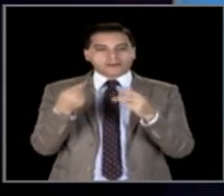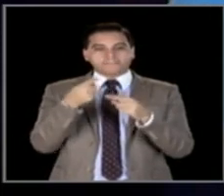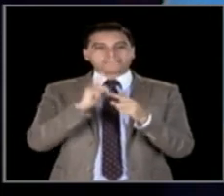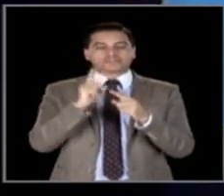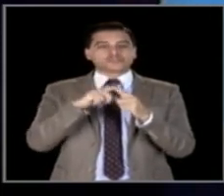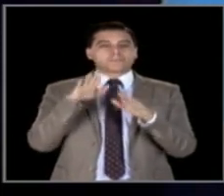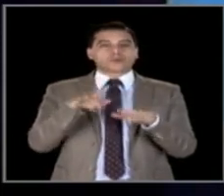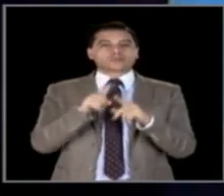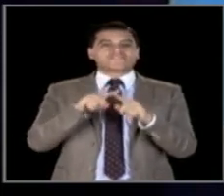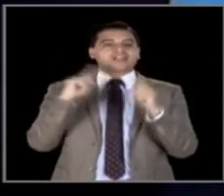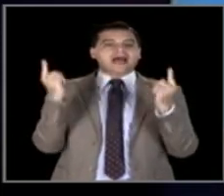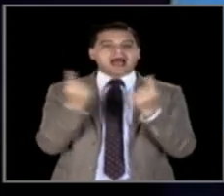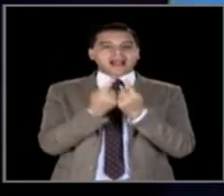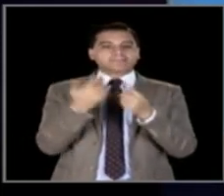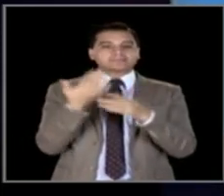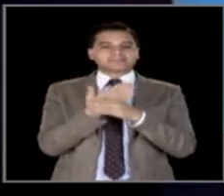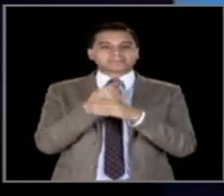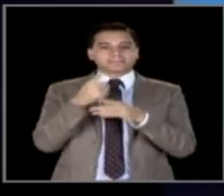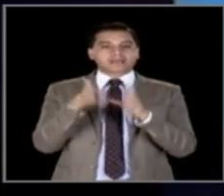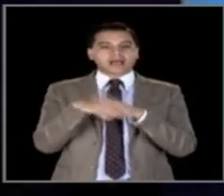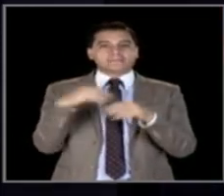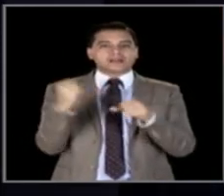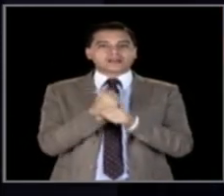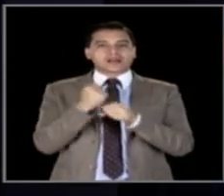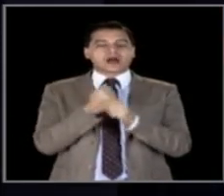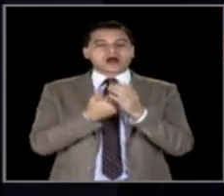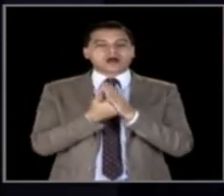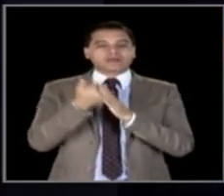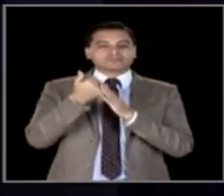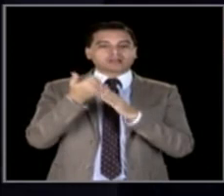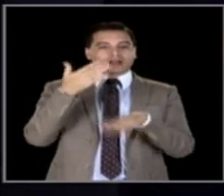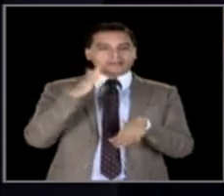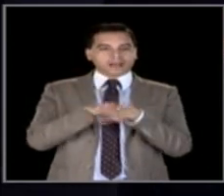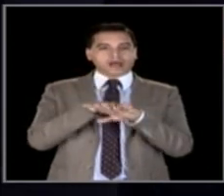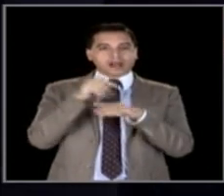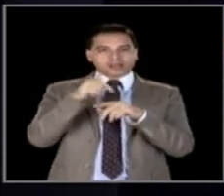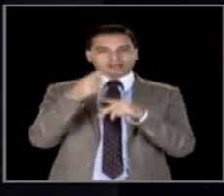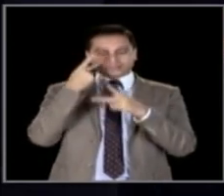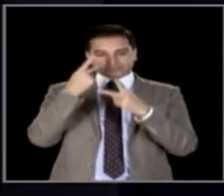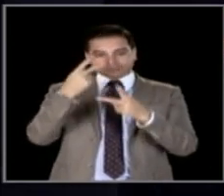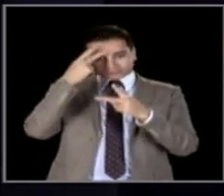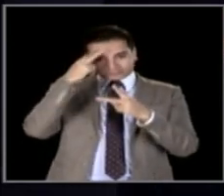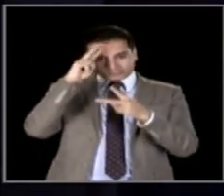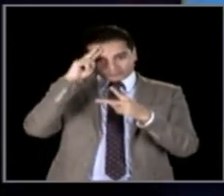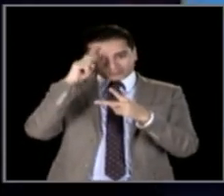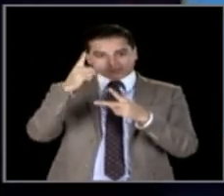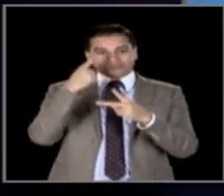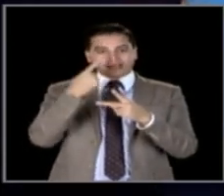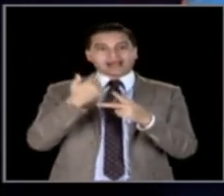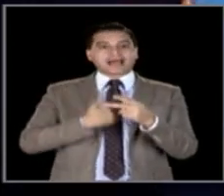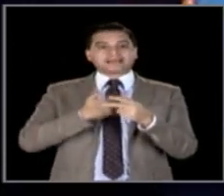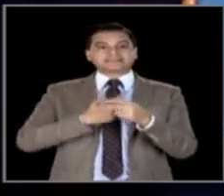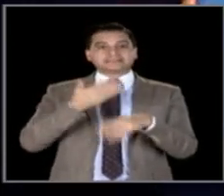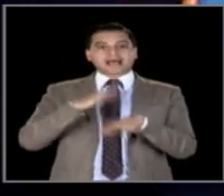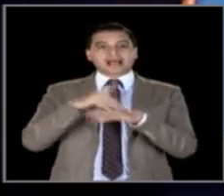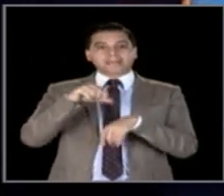كله ونصدرها، لأن ده زي مثلا الجرين هيدروجين اللي مصر دلوقتي بتنتجه. فحسيت انه انا هبقى في